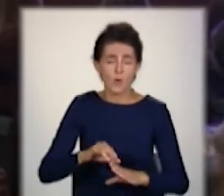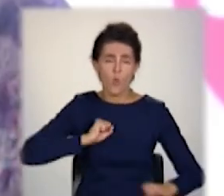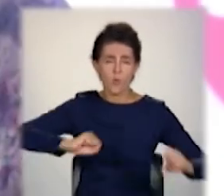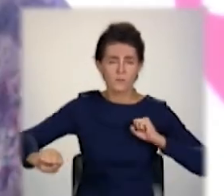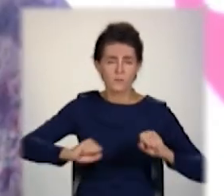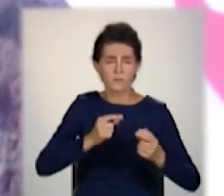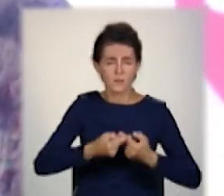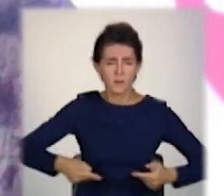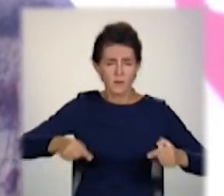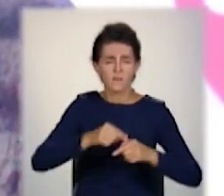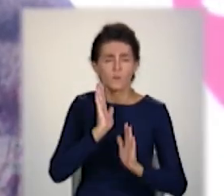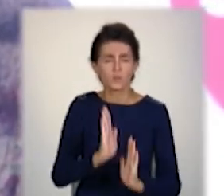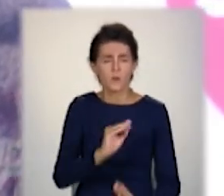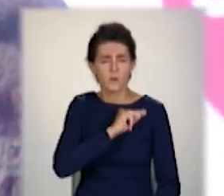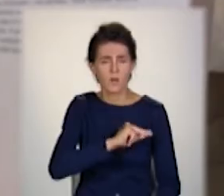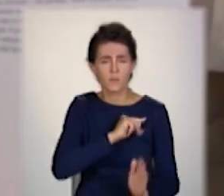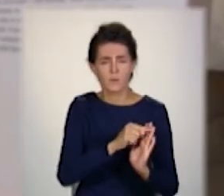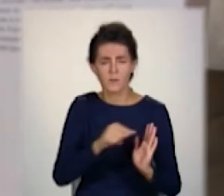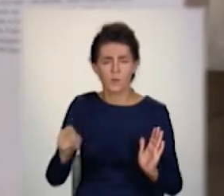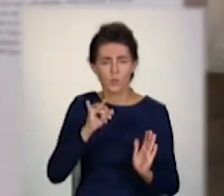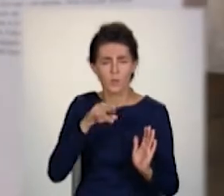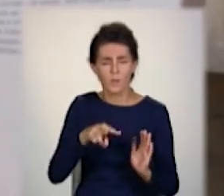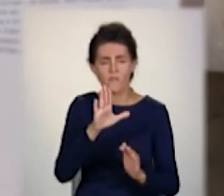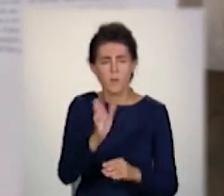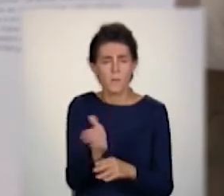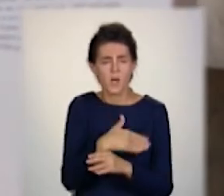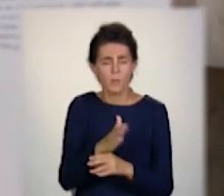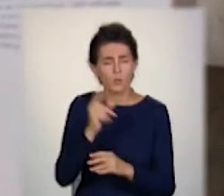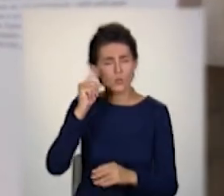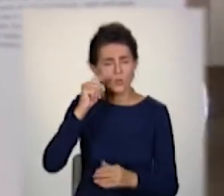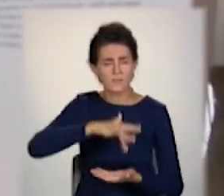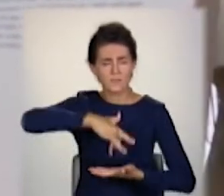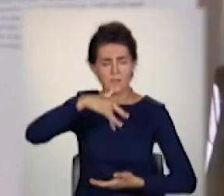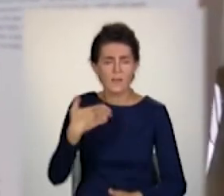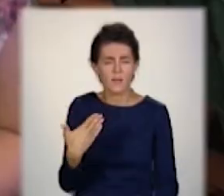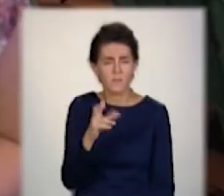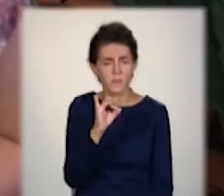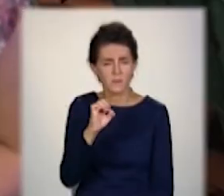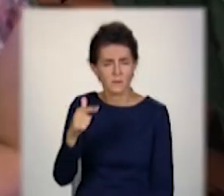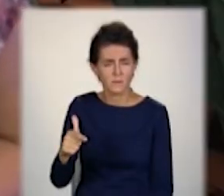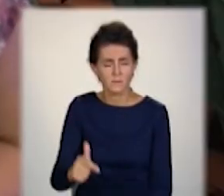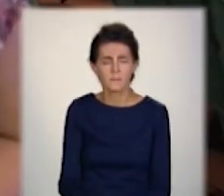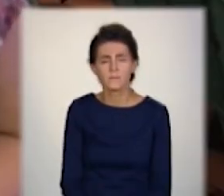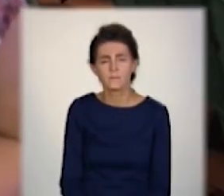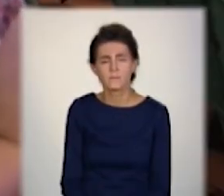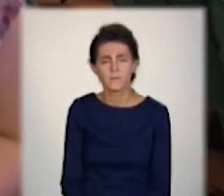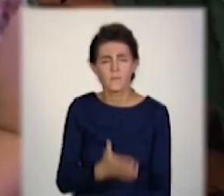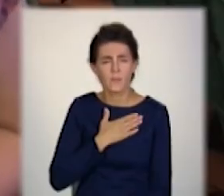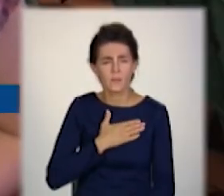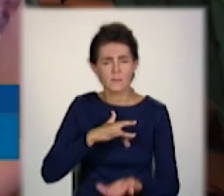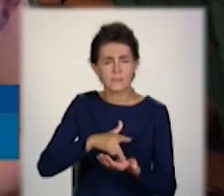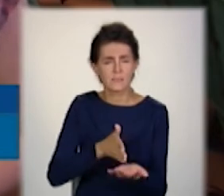організаторів, експозиція працюватиме протягом липня у Маріупольському мультицентрі в Лівобережному районі. Наша мета – це